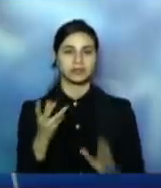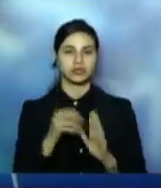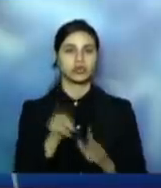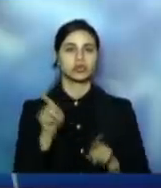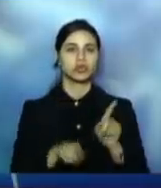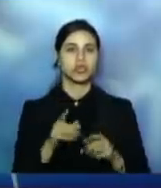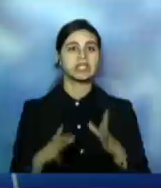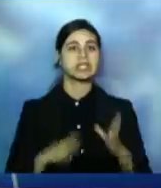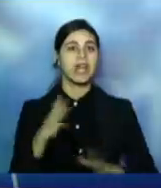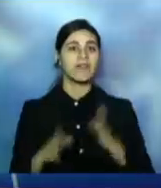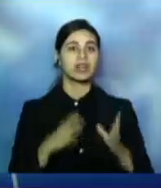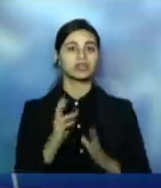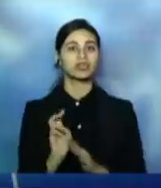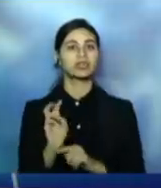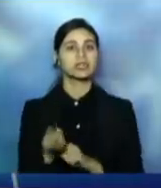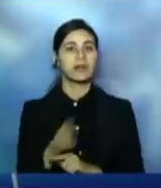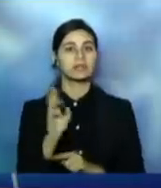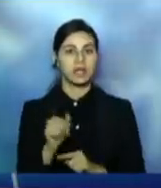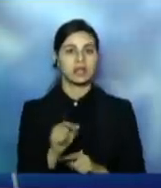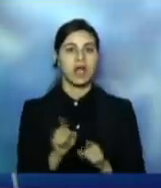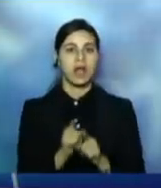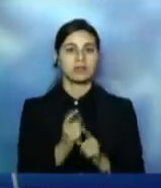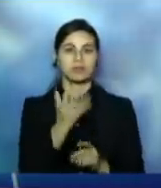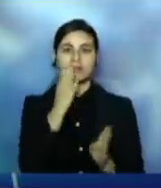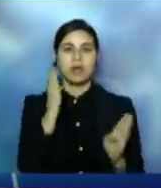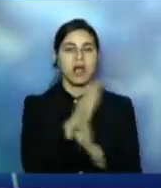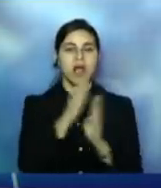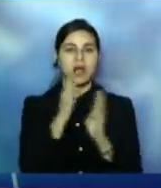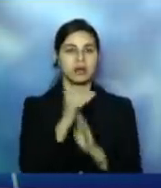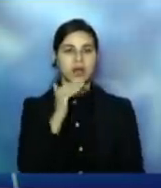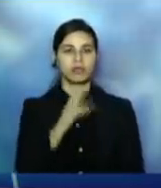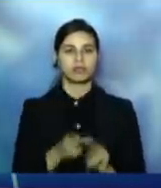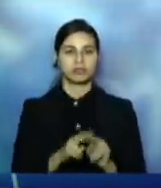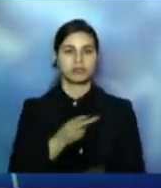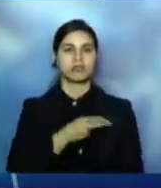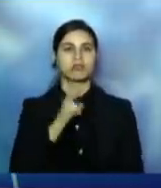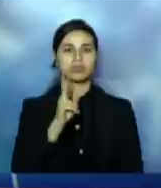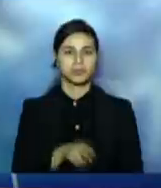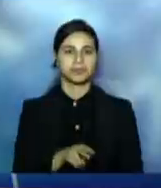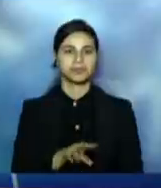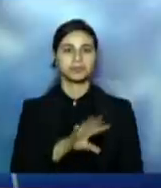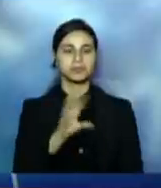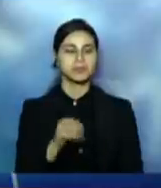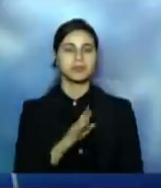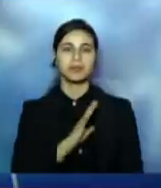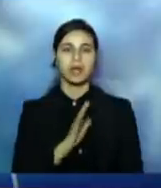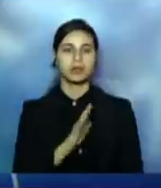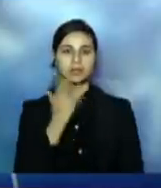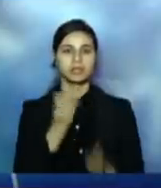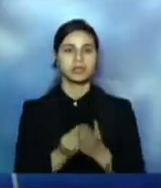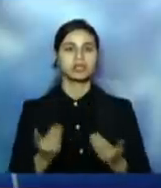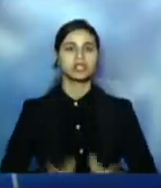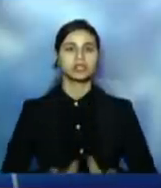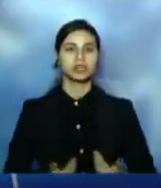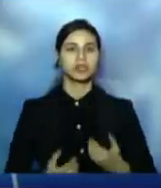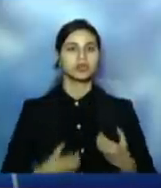ზოგიერთი სავარჯიშო წავიდა და გაიგუდა მხოლოდ და მხოლოდ იმიტომ, რომ მათ არ ქონდათ საკუთარი